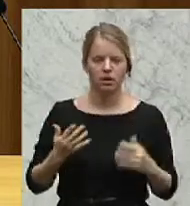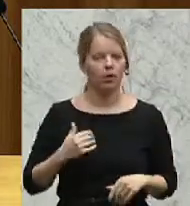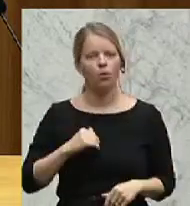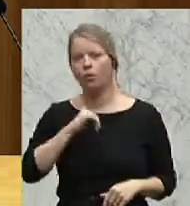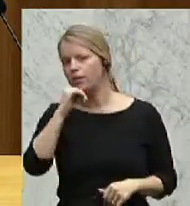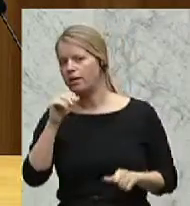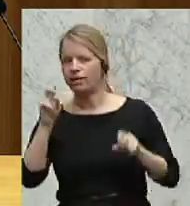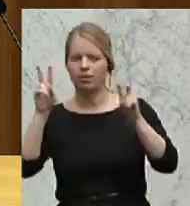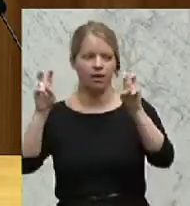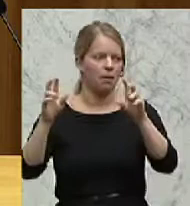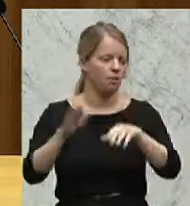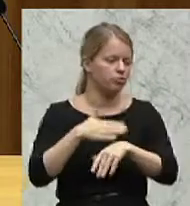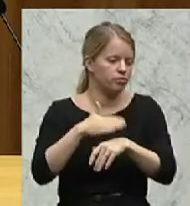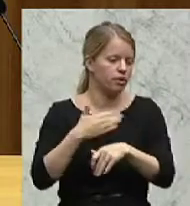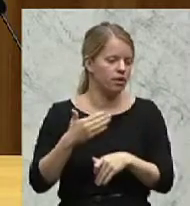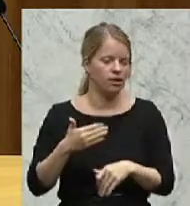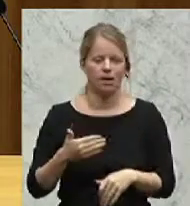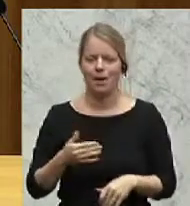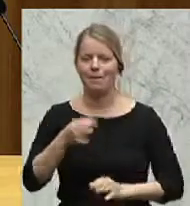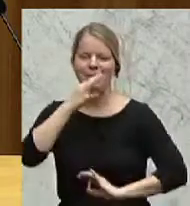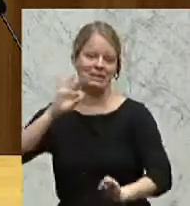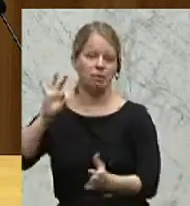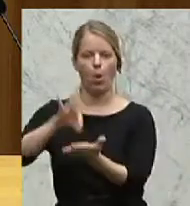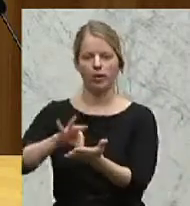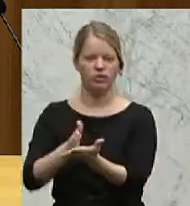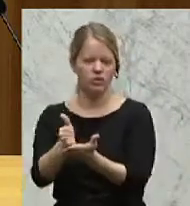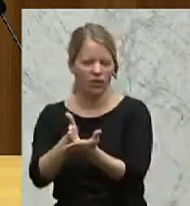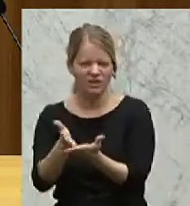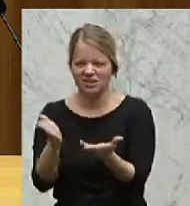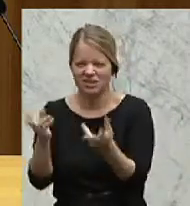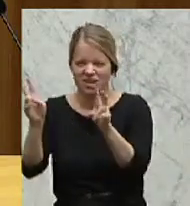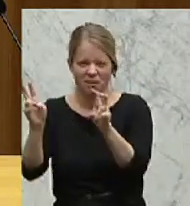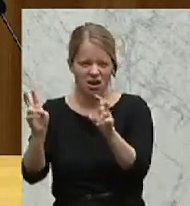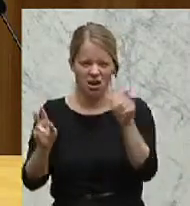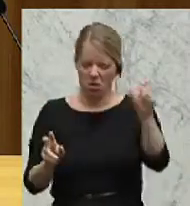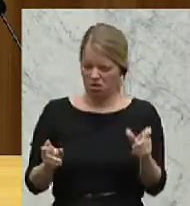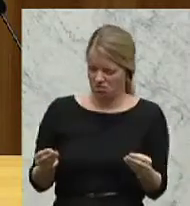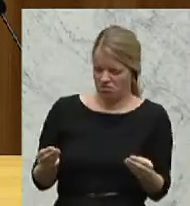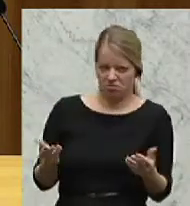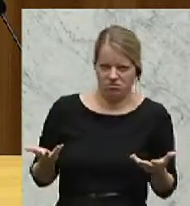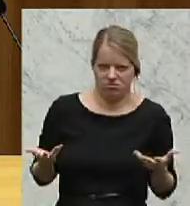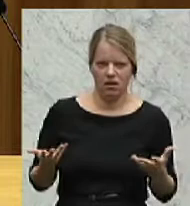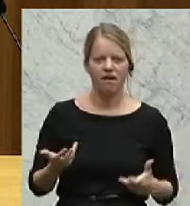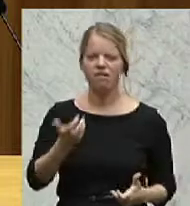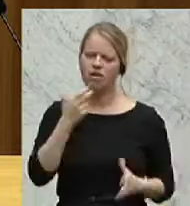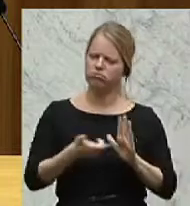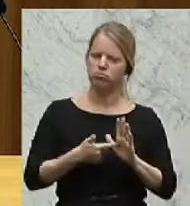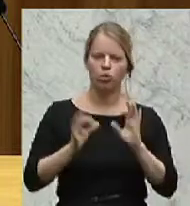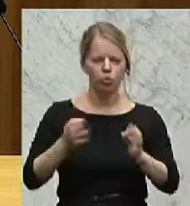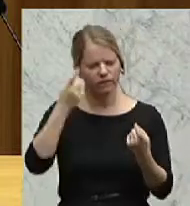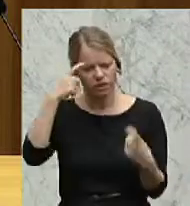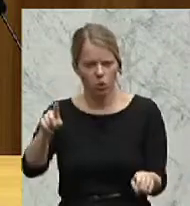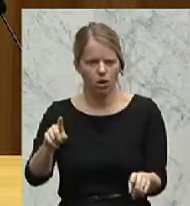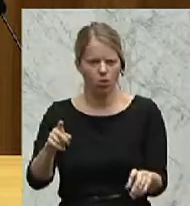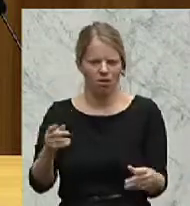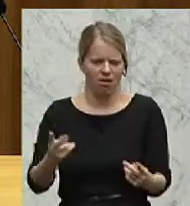Patienten haben über, weiß ich jetzt nicht, Best Point of Service. Das sind Dinge, damit können die Leute gar nichts anfangen. Die wollen eine gute Versorgung haben. Die wollen, dass die